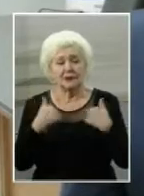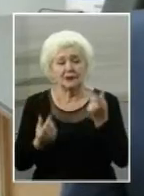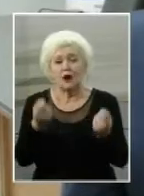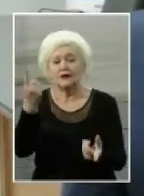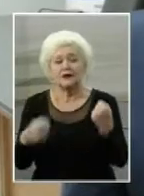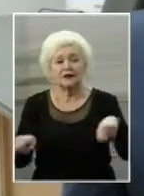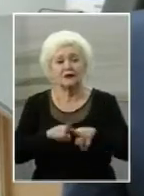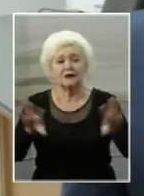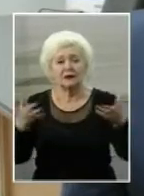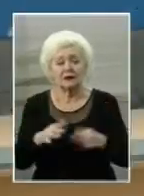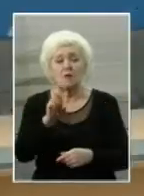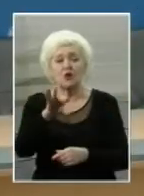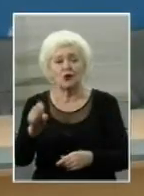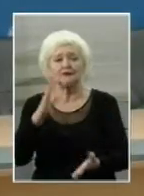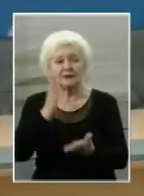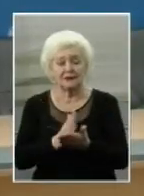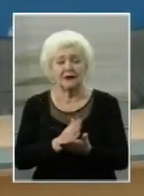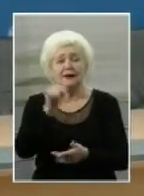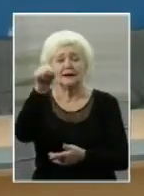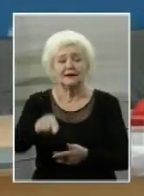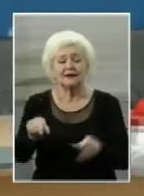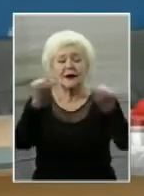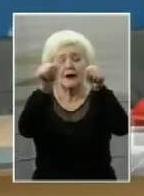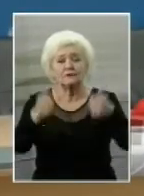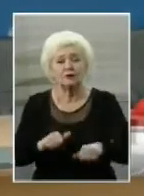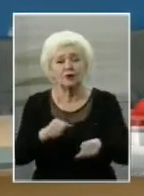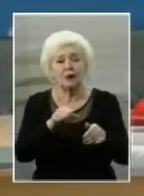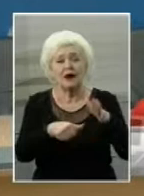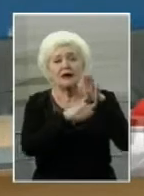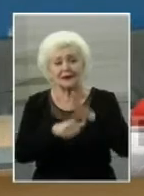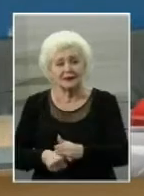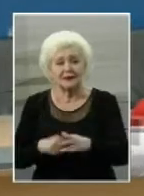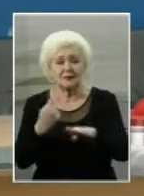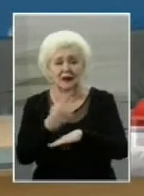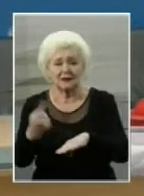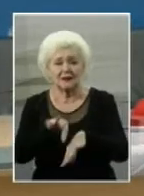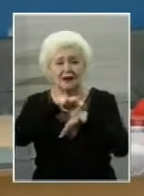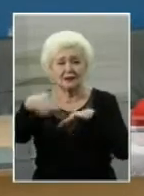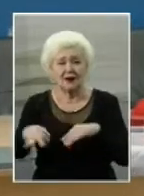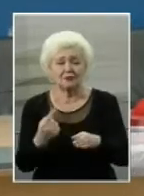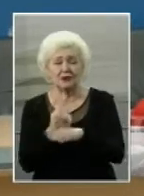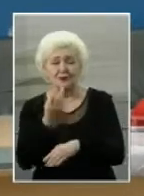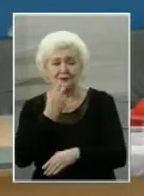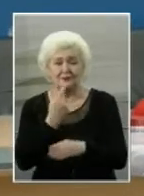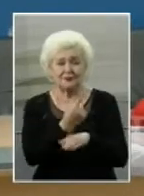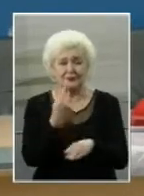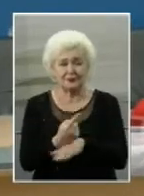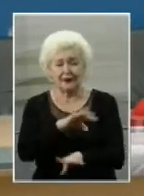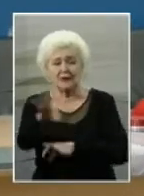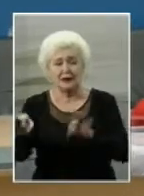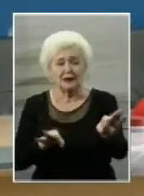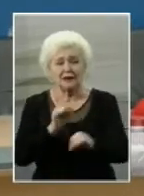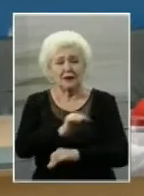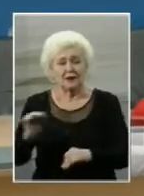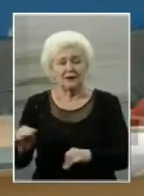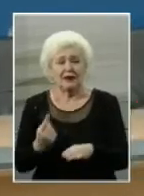виявляти таке явище, тому що булінг є. Булінг – це форма насильства у вигляді цькування, насмішок, дезорієнтації